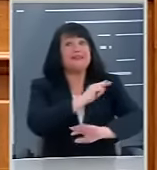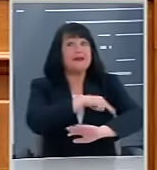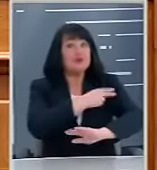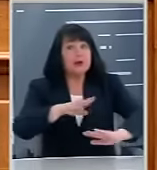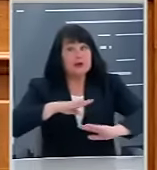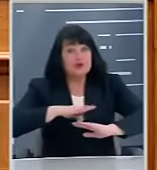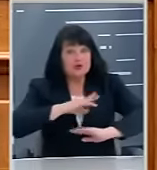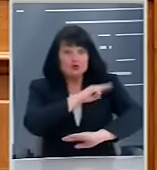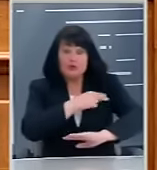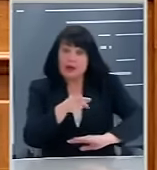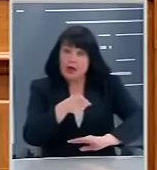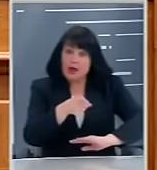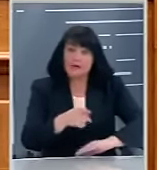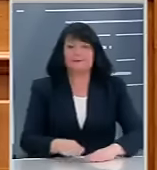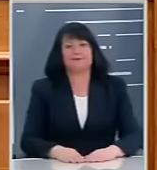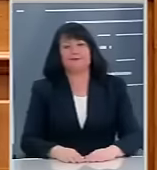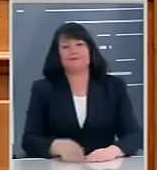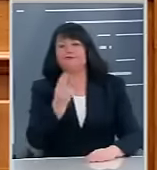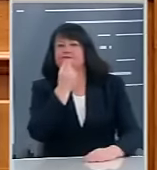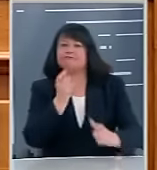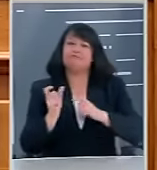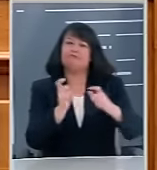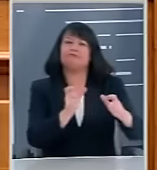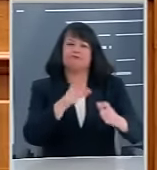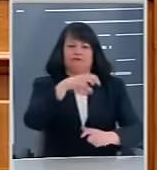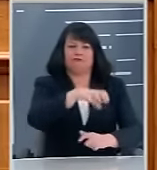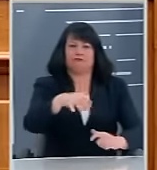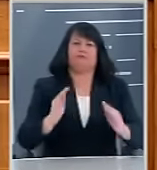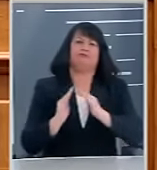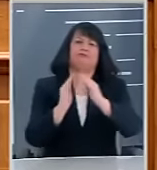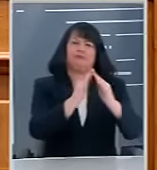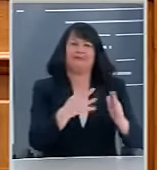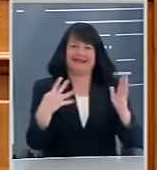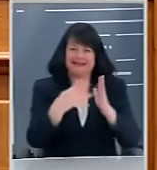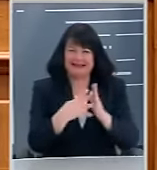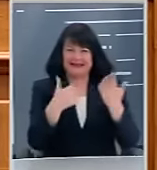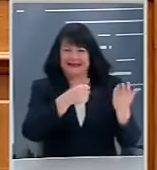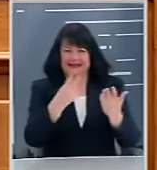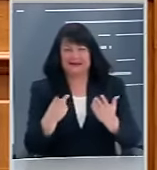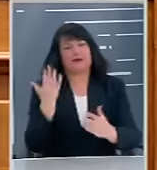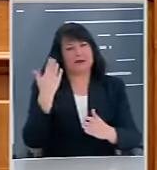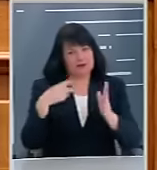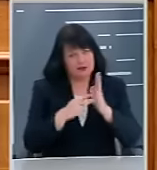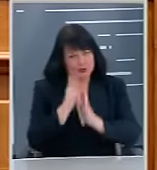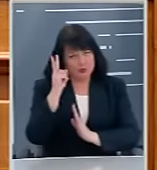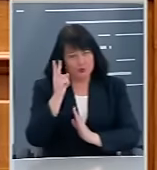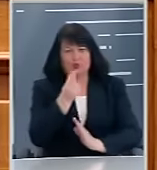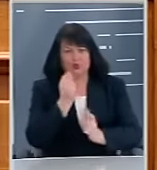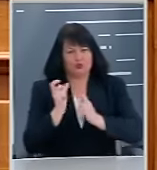Ο αριθμός των συντιούχων στρατιωτικές λέσχες από 4.067 το έτος 2012,